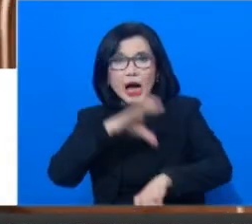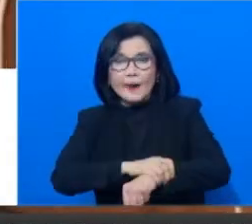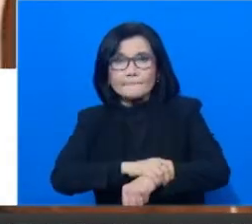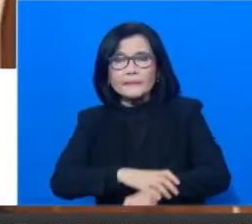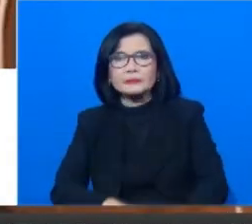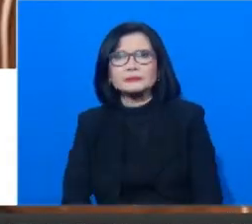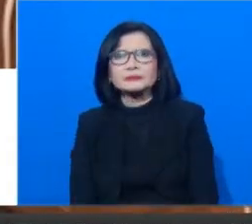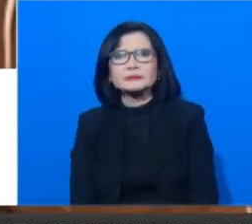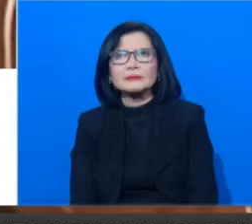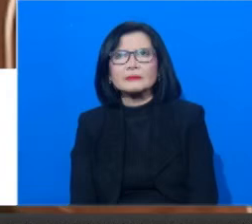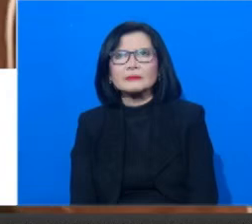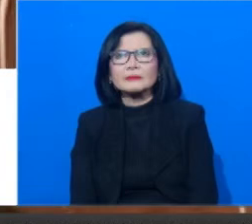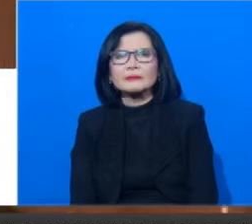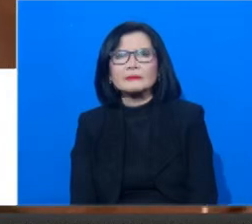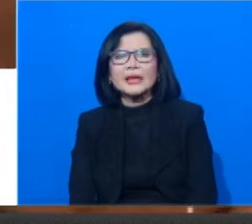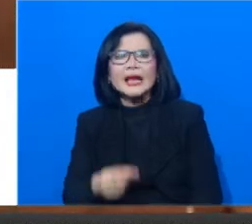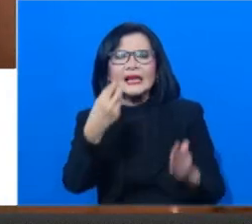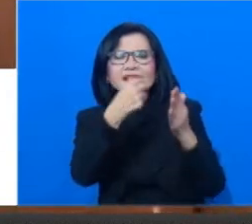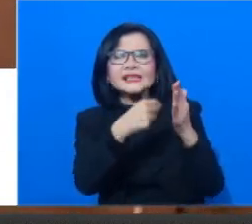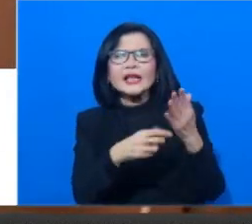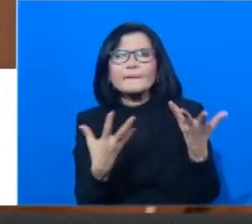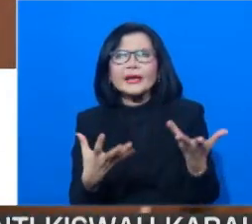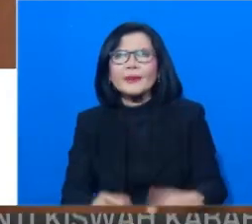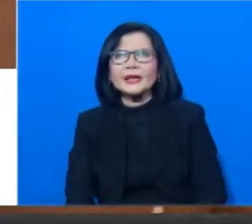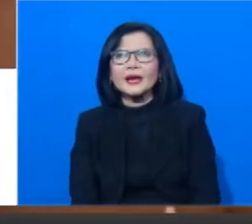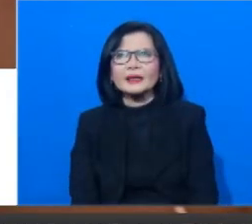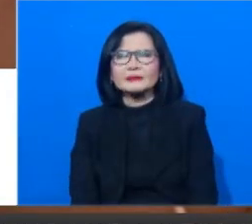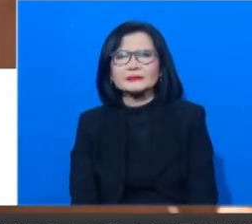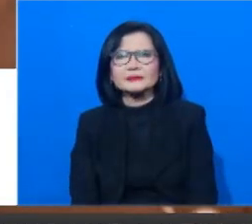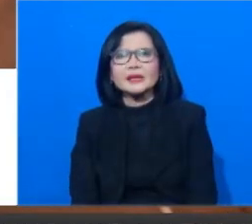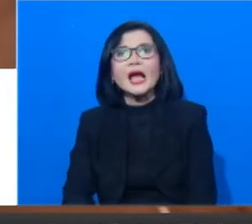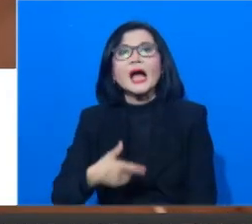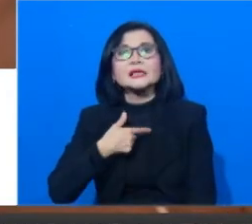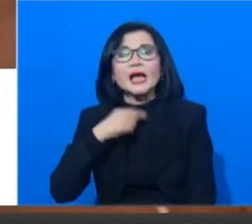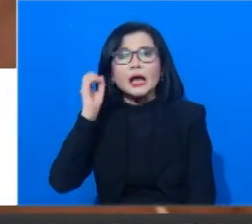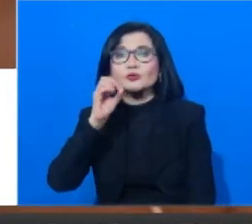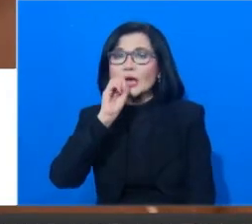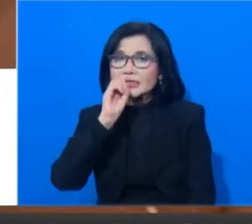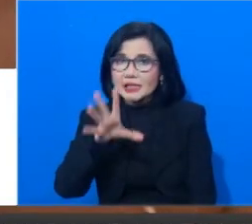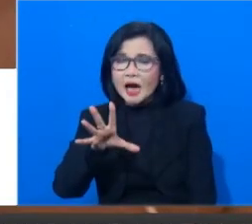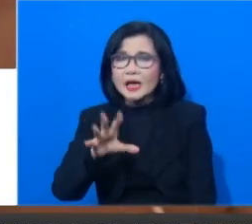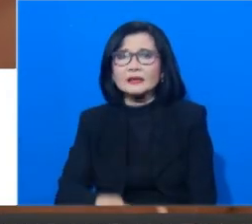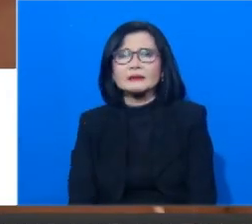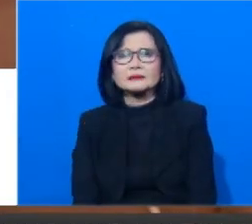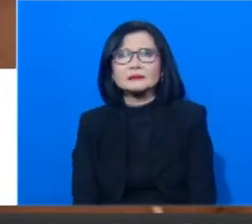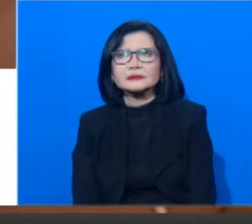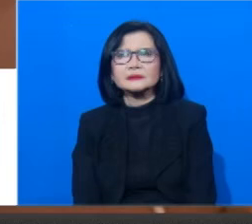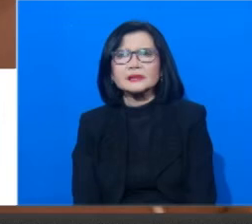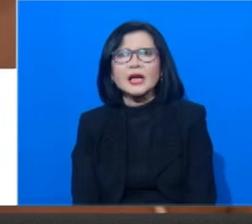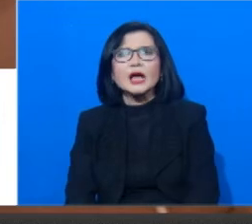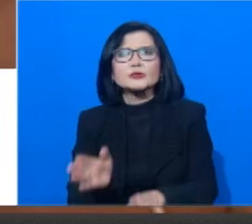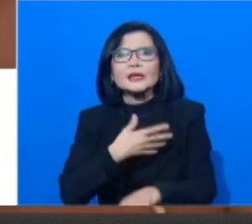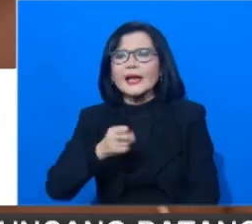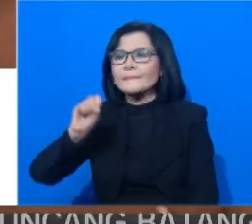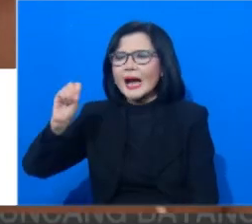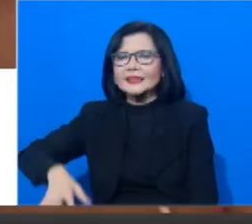Barat saat itu kronologinya Seperti apa Mas kronologinya seperti saya yang seperti sudah yang sudah sudah saya katakan bahwa awalnya saya mengantarkan